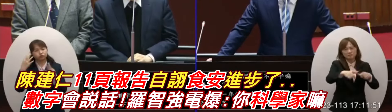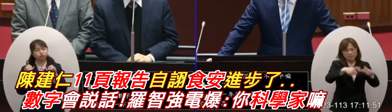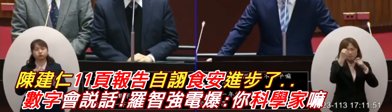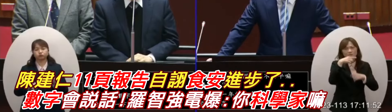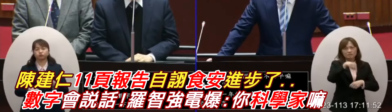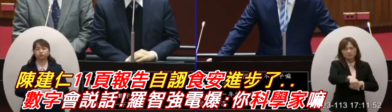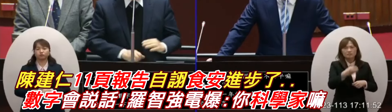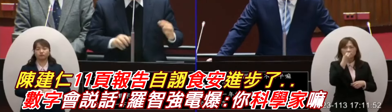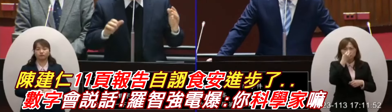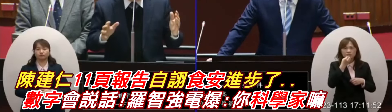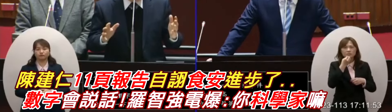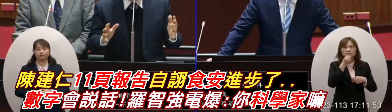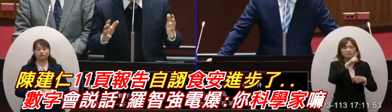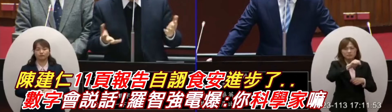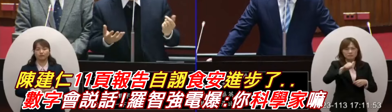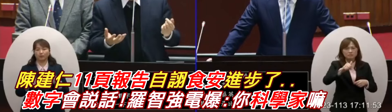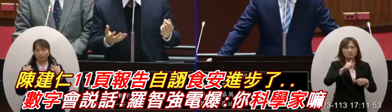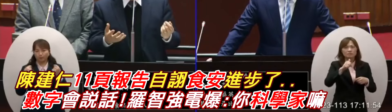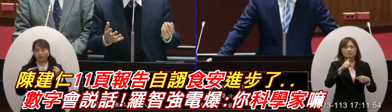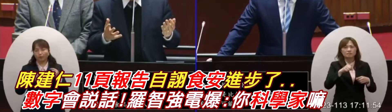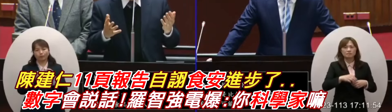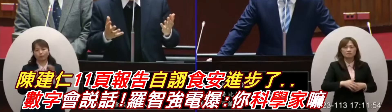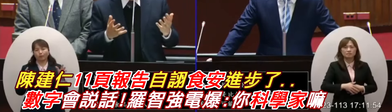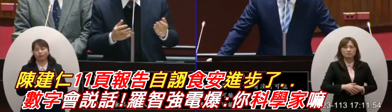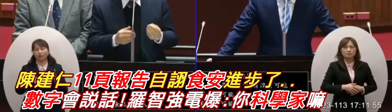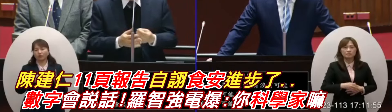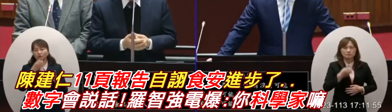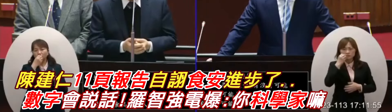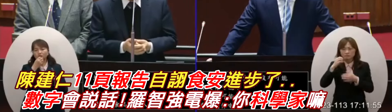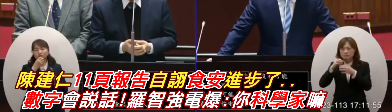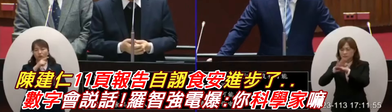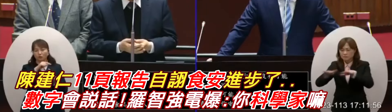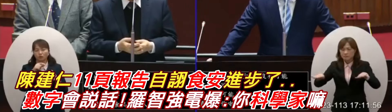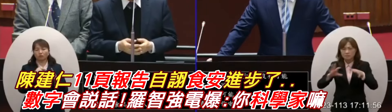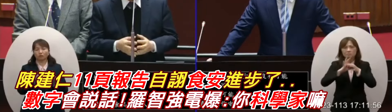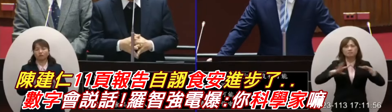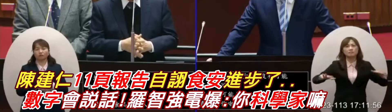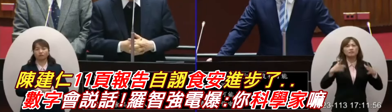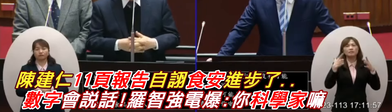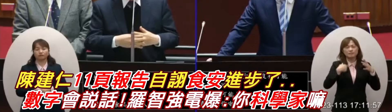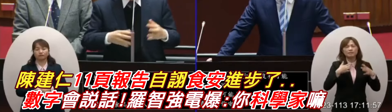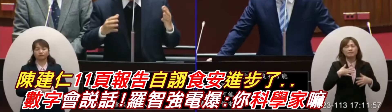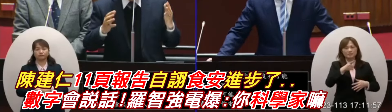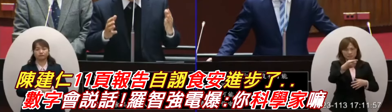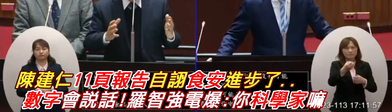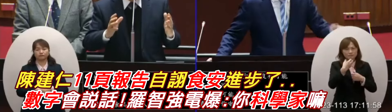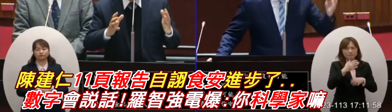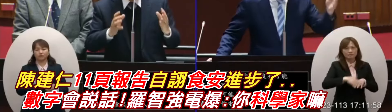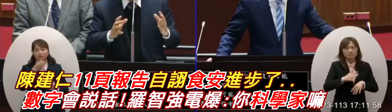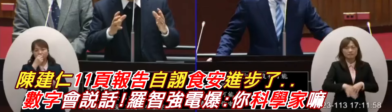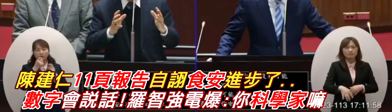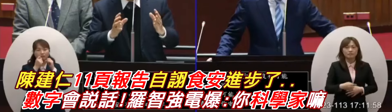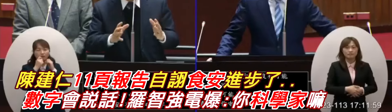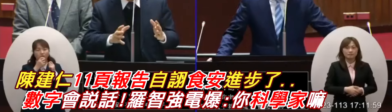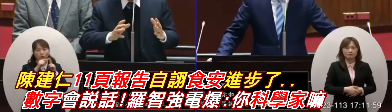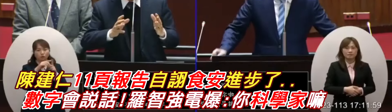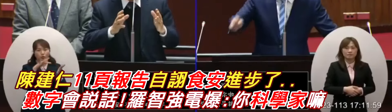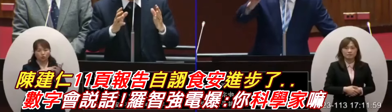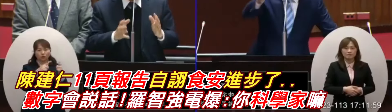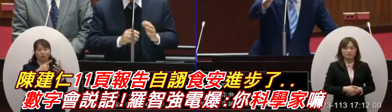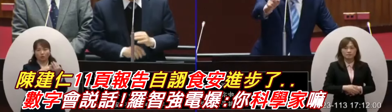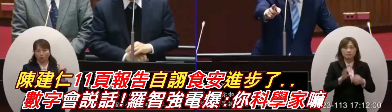个食物中毒 本来就不是嘛， 跟食安没有关系，你又想要这样讲吗？ 这个、 那就让大家去公平 的人